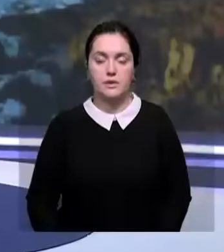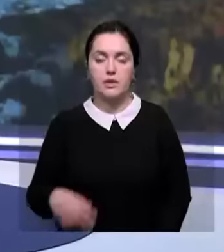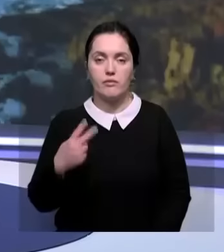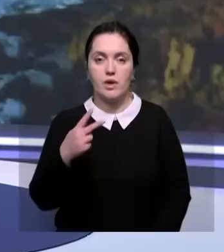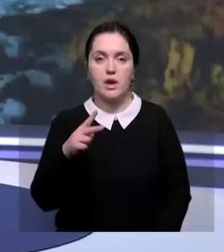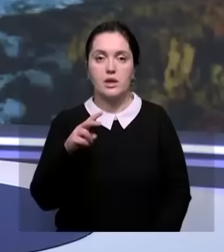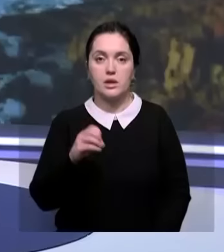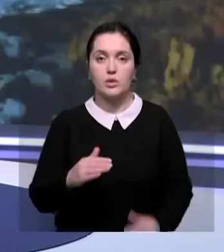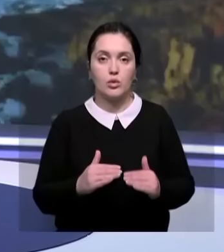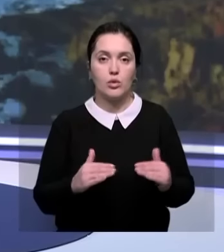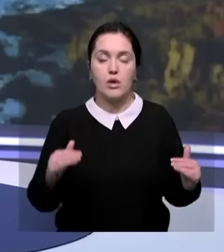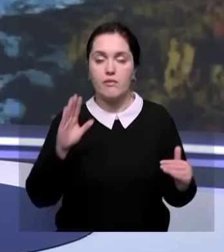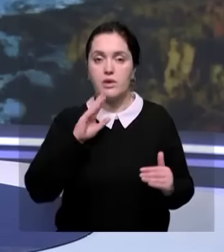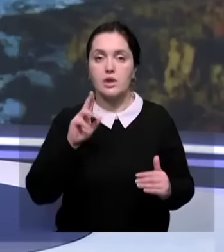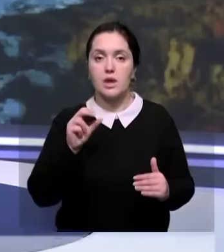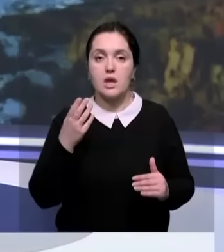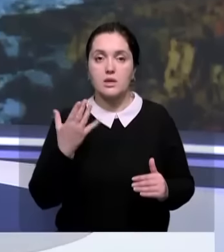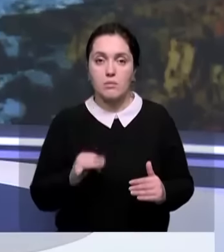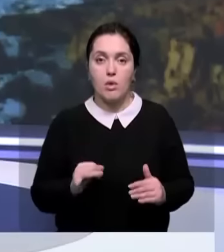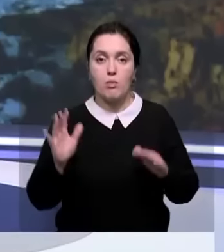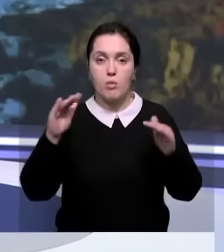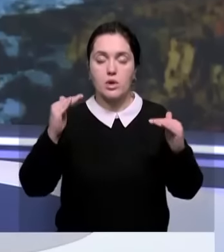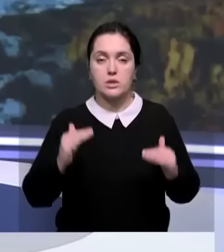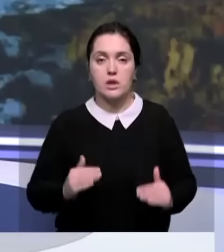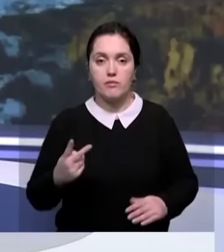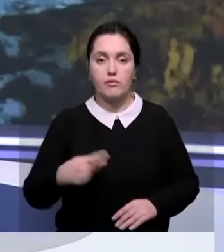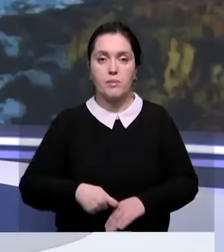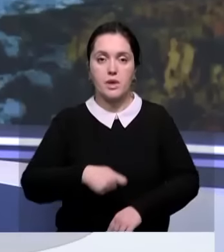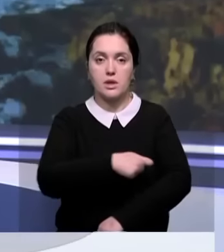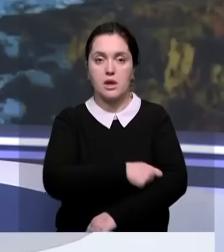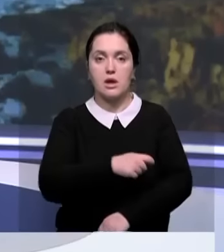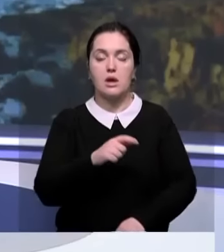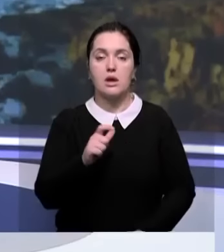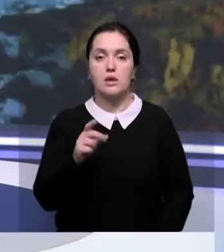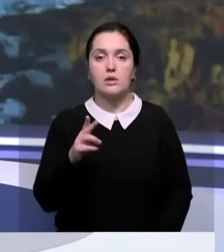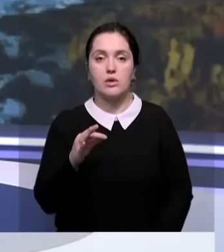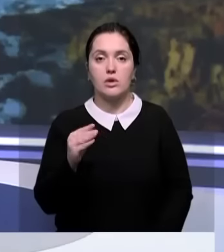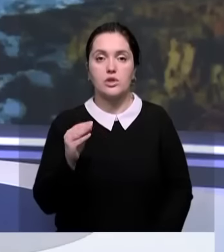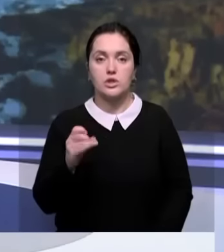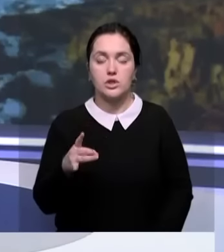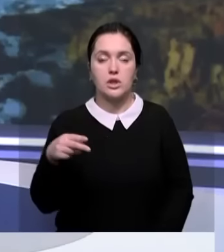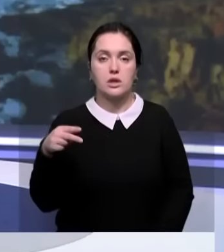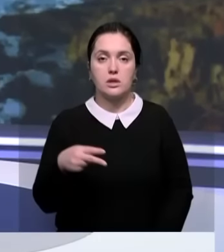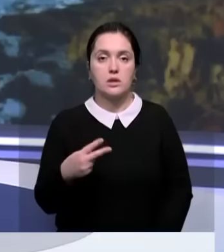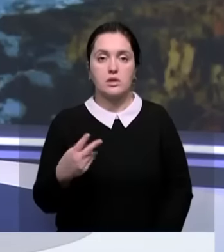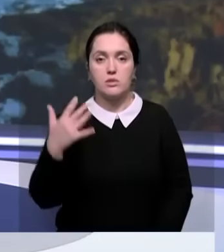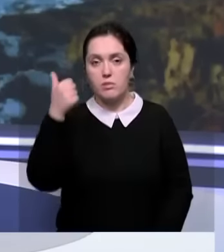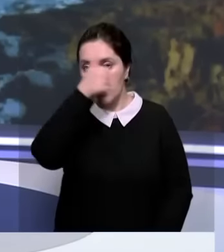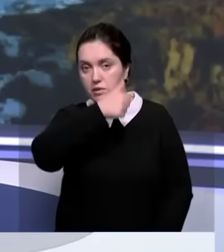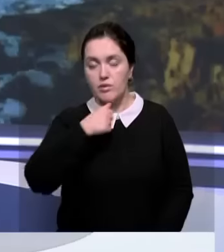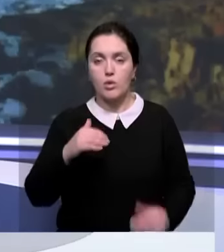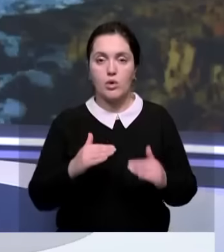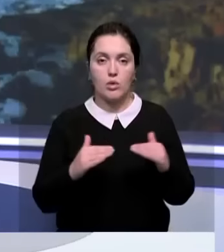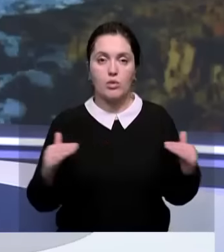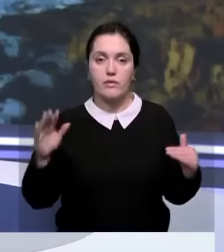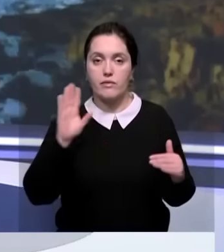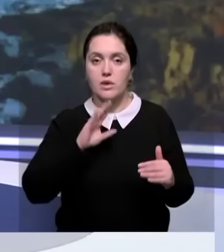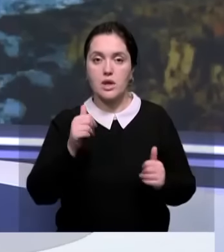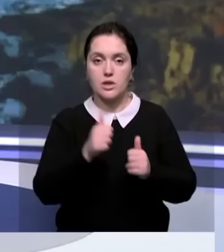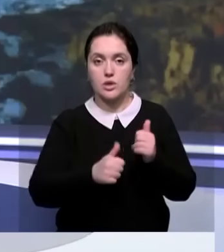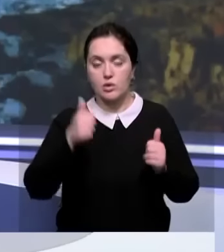За 20 лет уровень воды в Каспийском море снизился на 2 метра. По данным ассоциации ЭКОЖЕР, с 2005 года